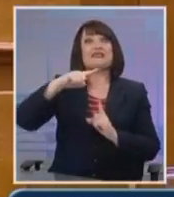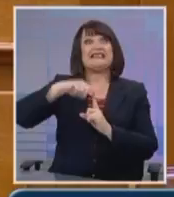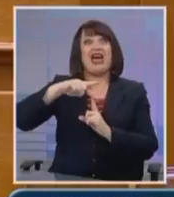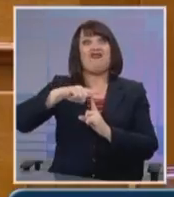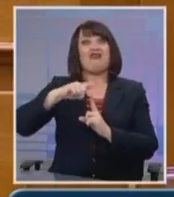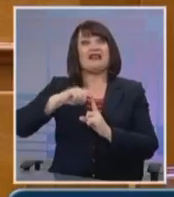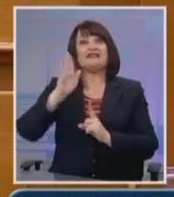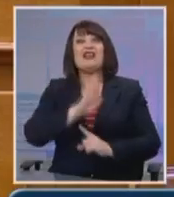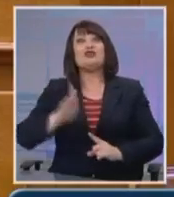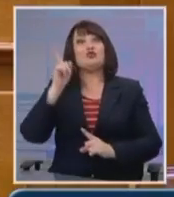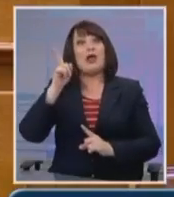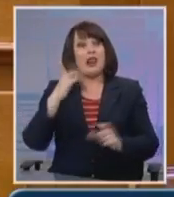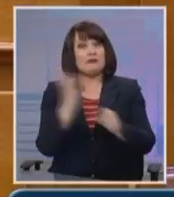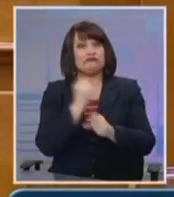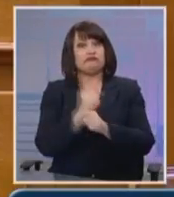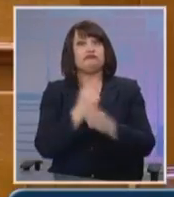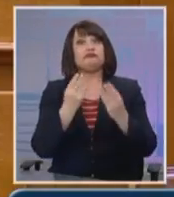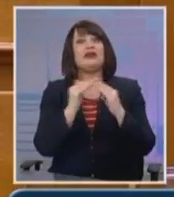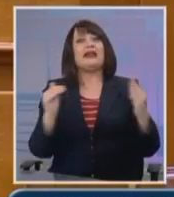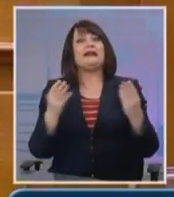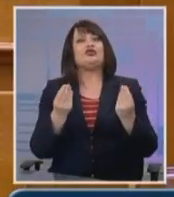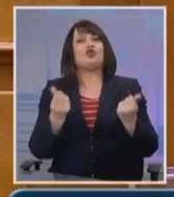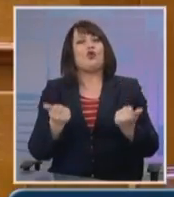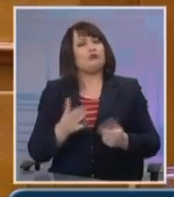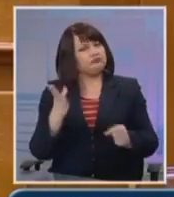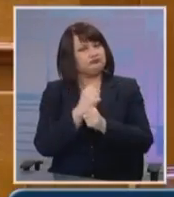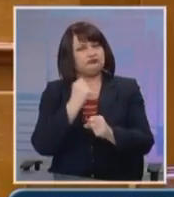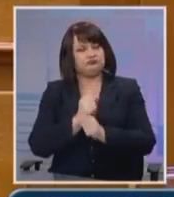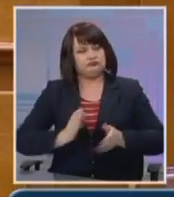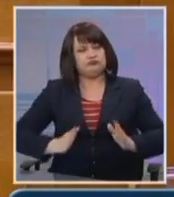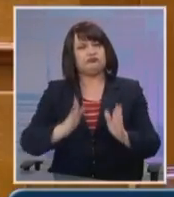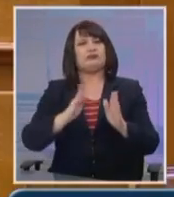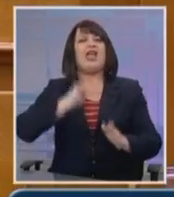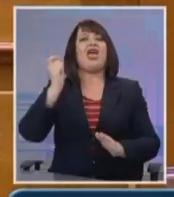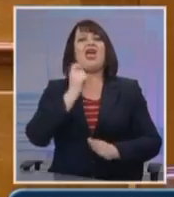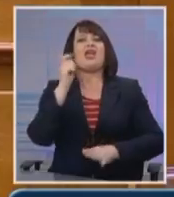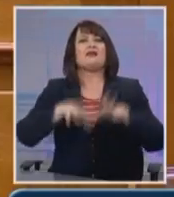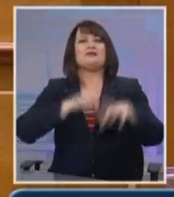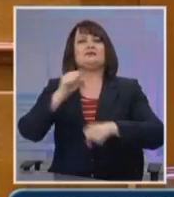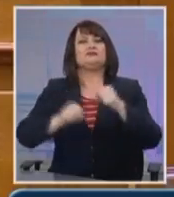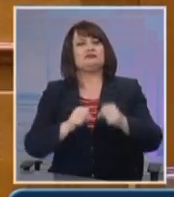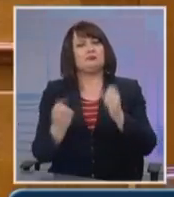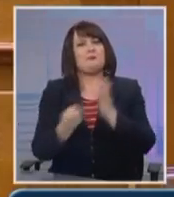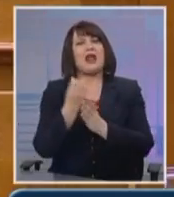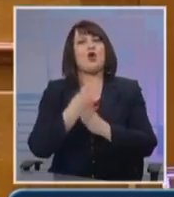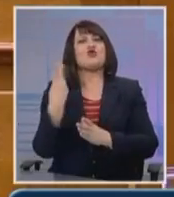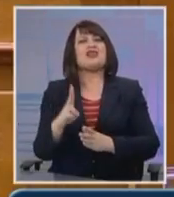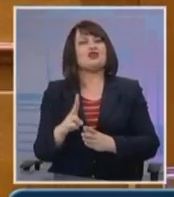σημαντικά πράγματα για τη χώρα του με ειρηνικό τρόπο. Προχώρησε στην εθνικοποίηση των φυσικών παραγωγικών